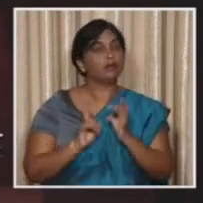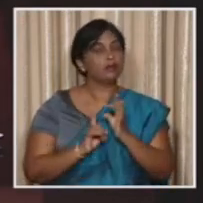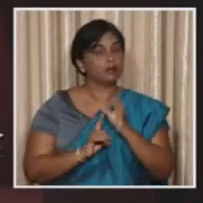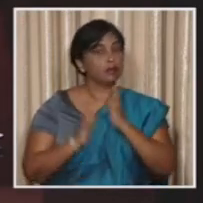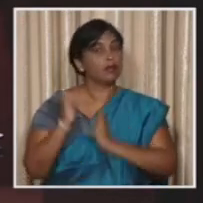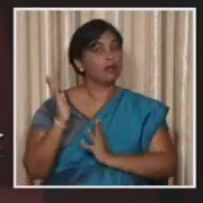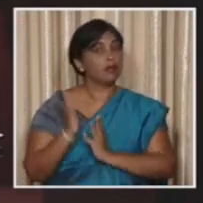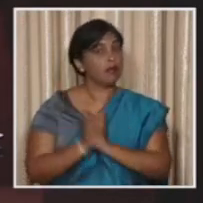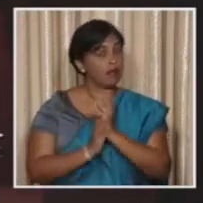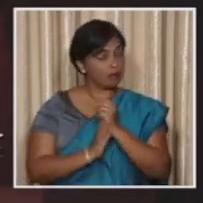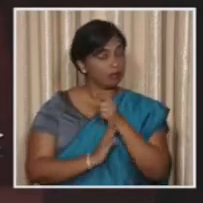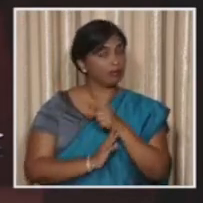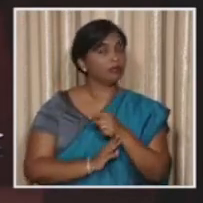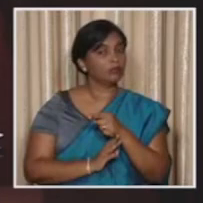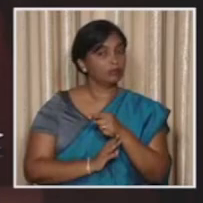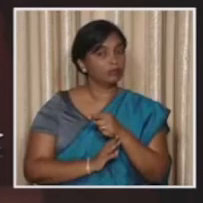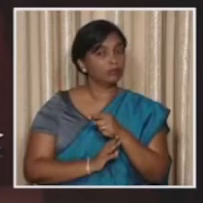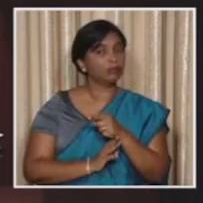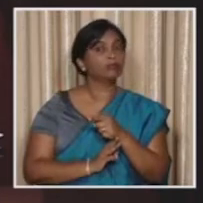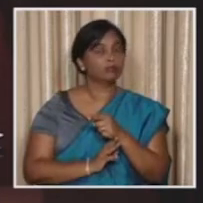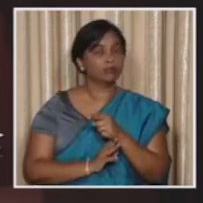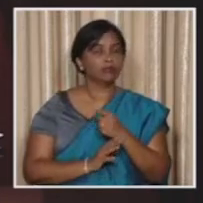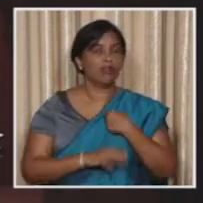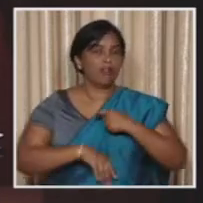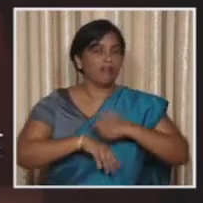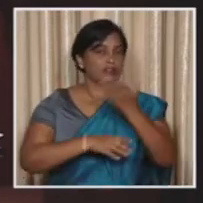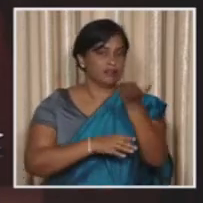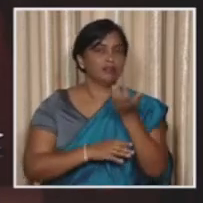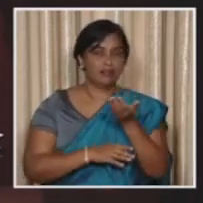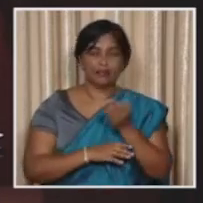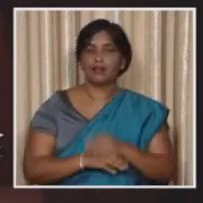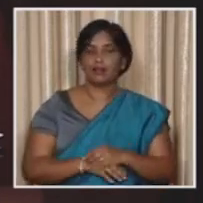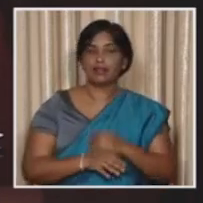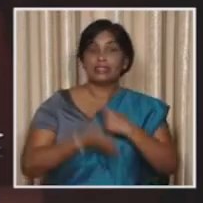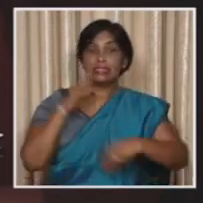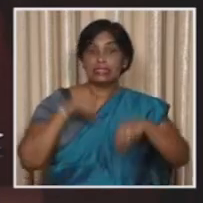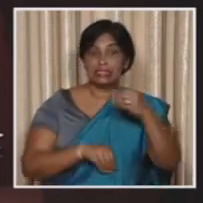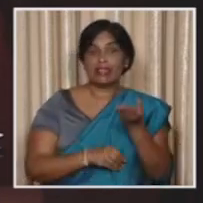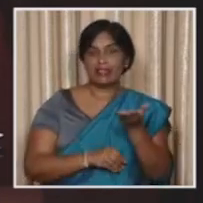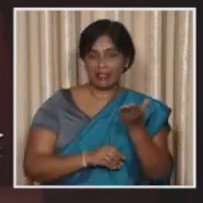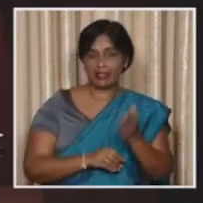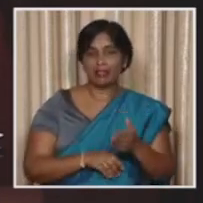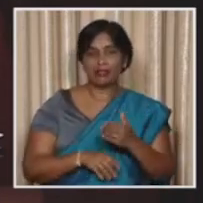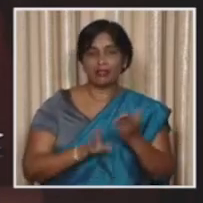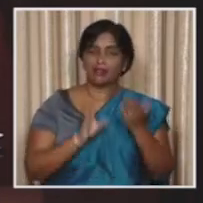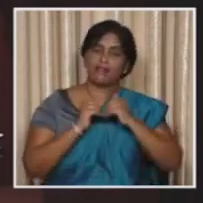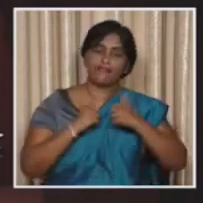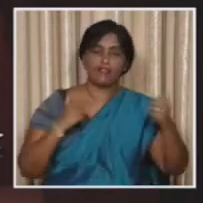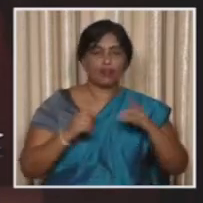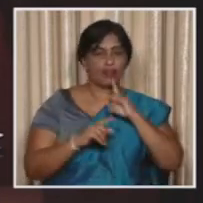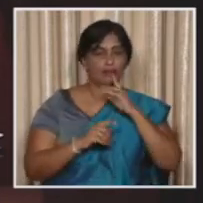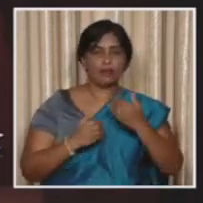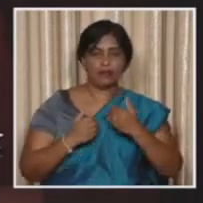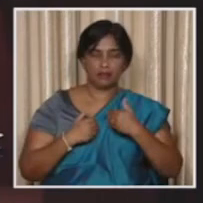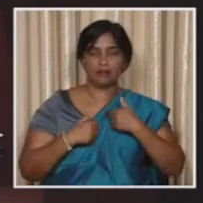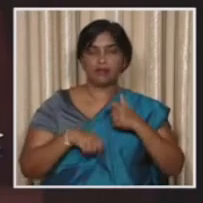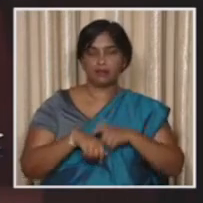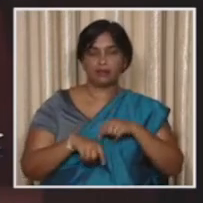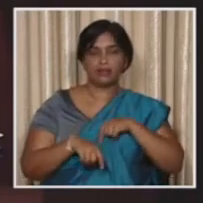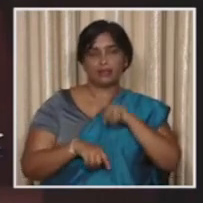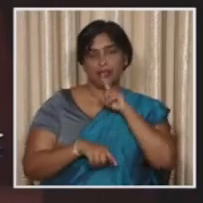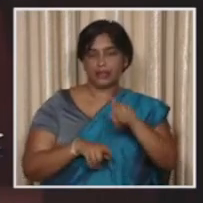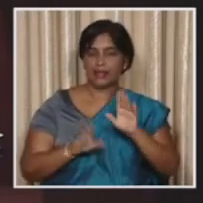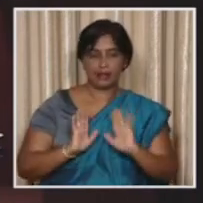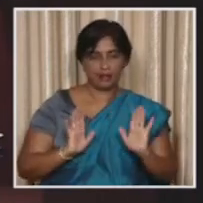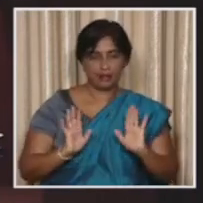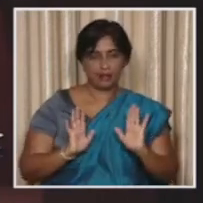මන්ත්‍රීවරයෙකුගේ අයිතිය තමයි වෝට් එකක් ඉල්ලන එක. නමුත් ඒ වෝට් එක ඉල්ලන අවස්ථාව ගැන මම ඒක වෙනම කතා කරන්න මම මොකද මගේ කාරණාව මෙතනට ගේන්නේ